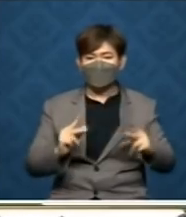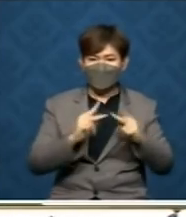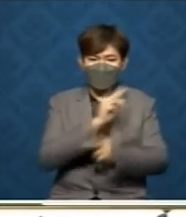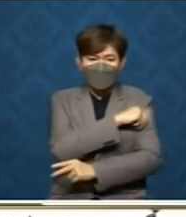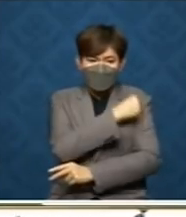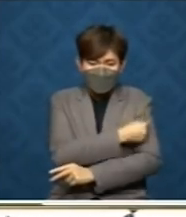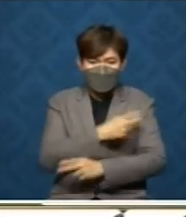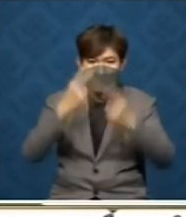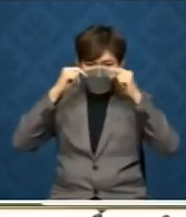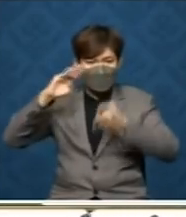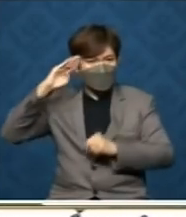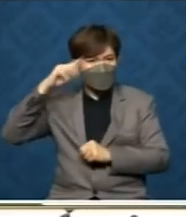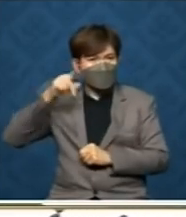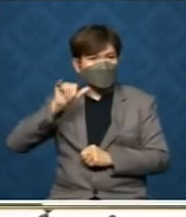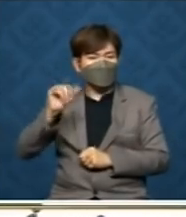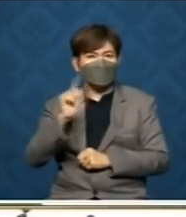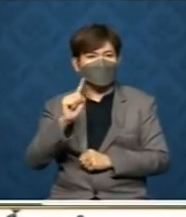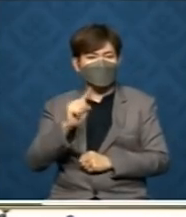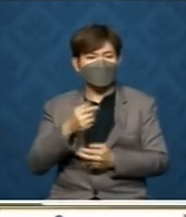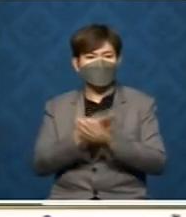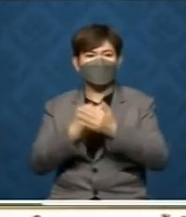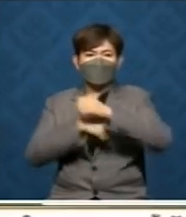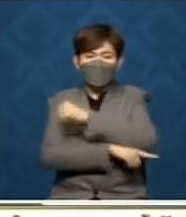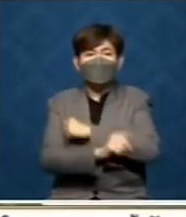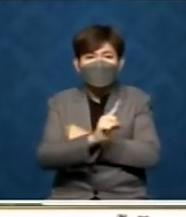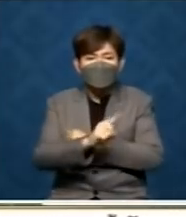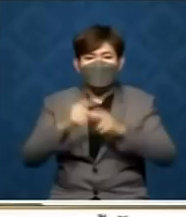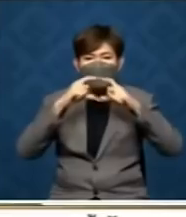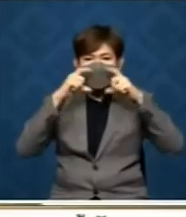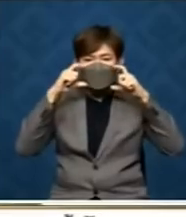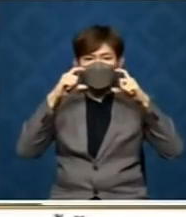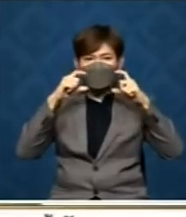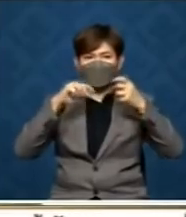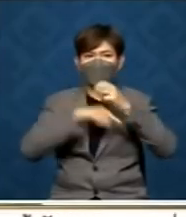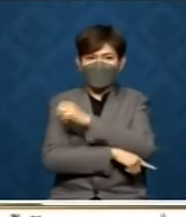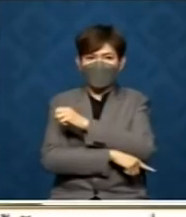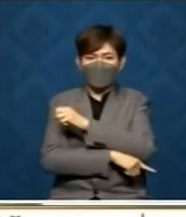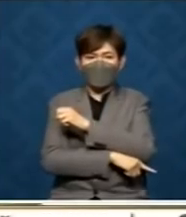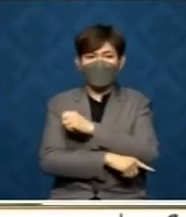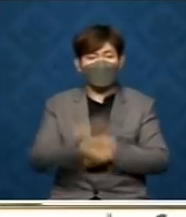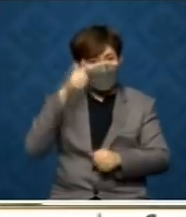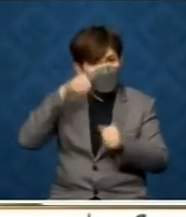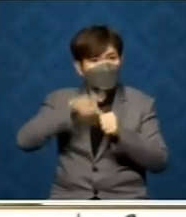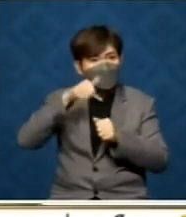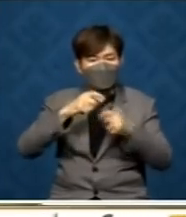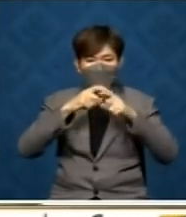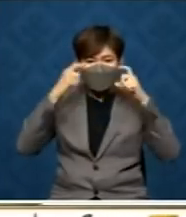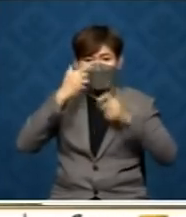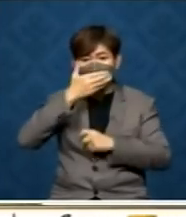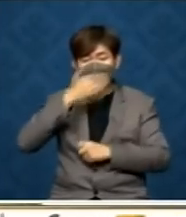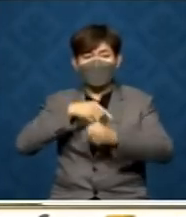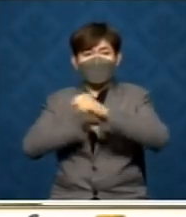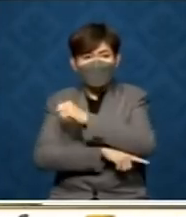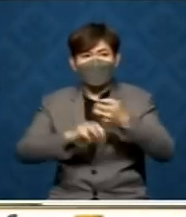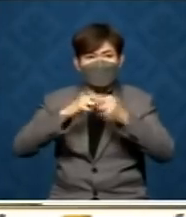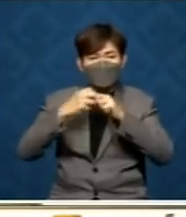มันมีตั้งแต่ตำนานการโกง madแล้วขอชิมไหมครับแต่รอบแรกก็มีการโกงแม่พี่มีเรื่อง